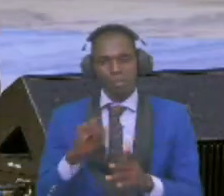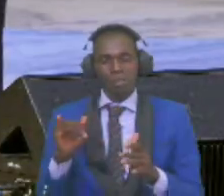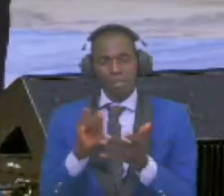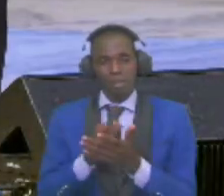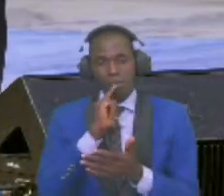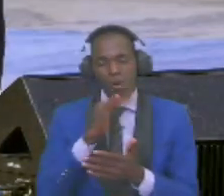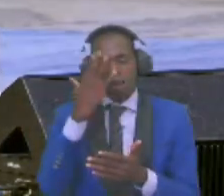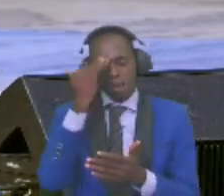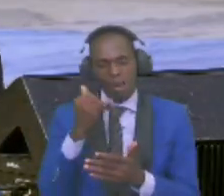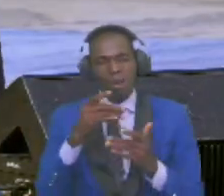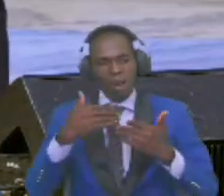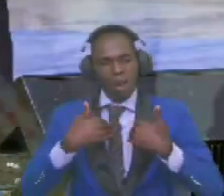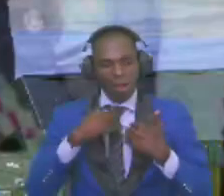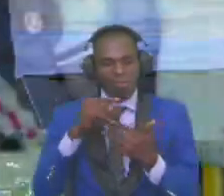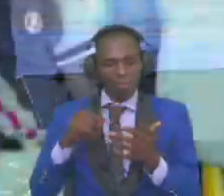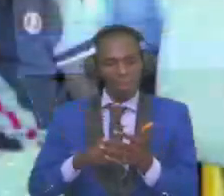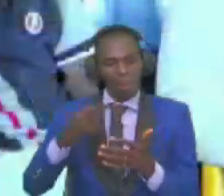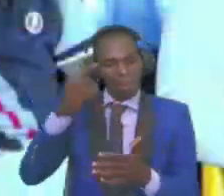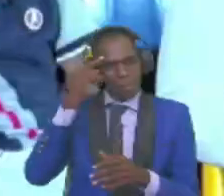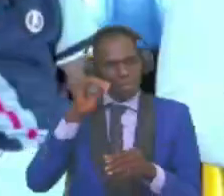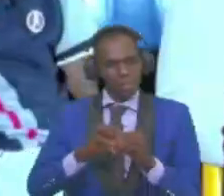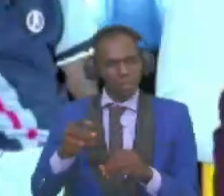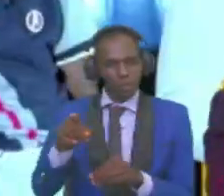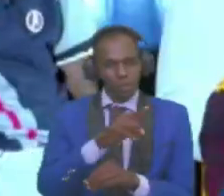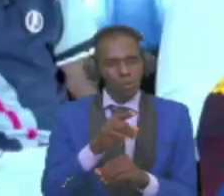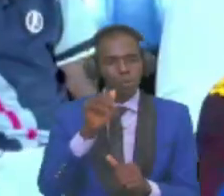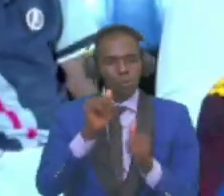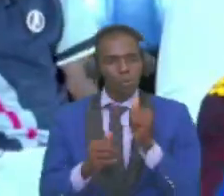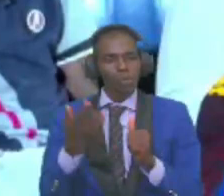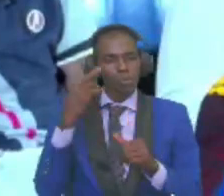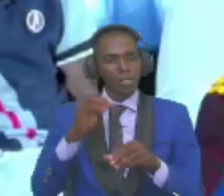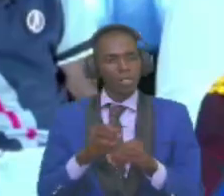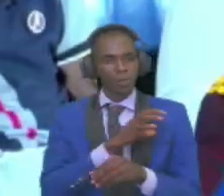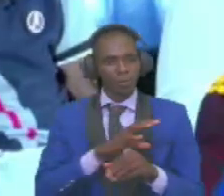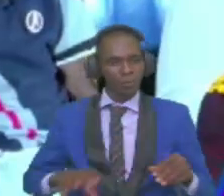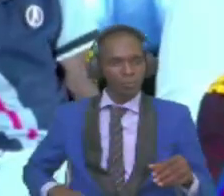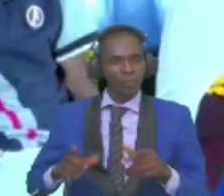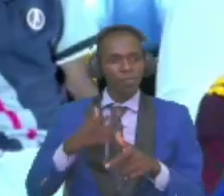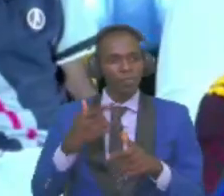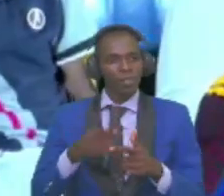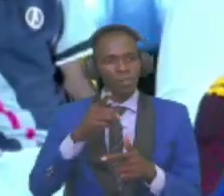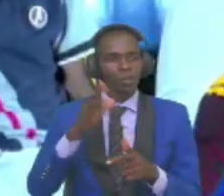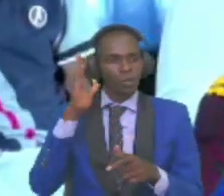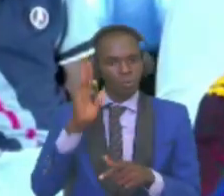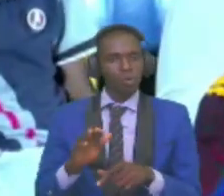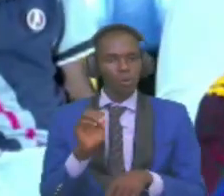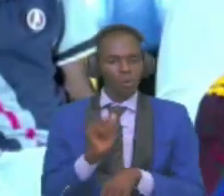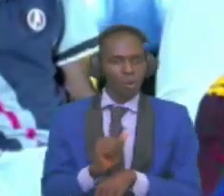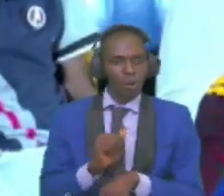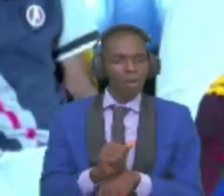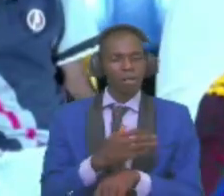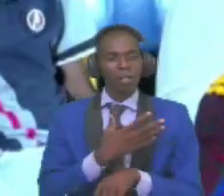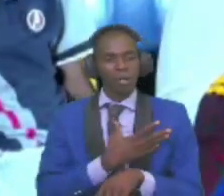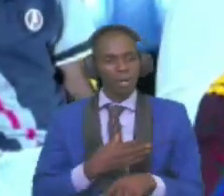sentiments qui est un enjeu de crise et puis vous allez payer la l'aide de mes faibles dans la